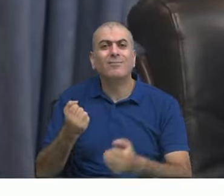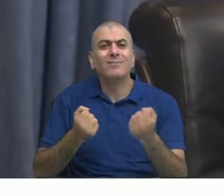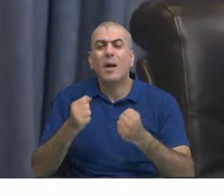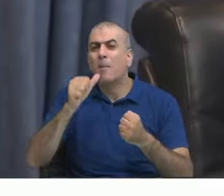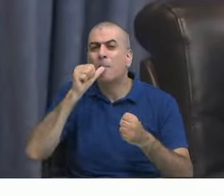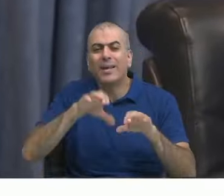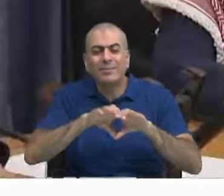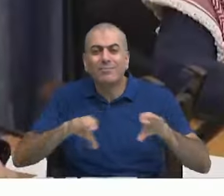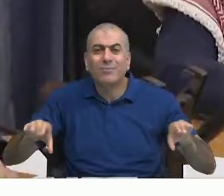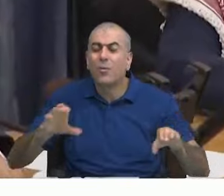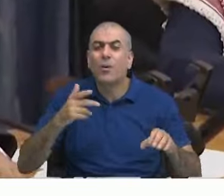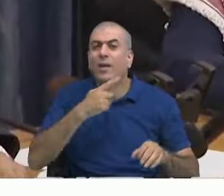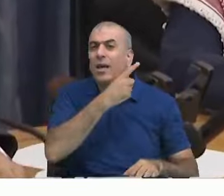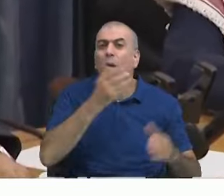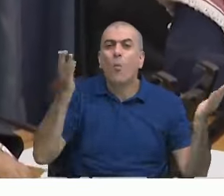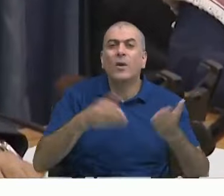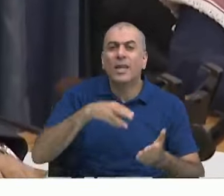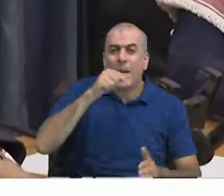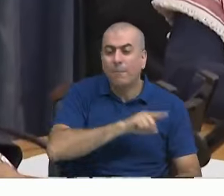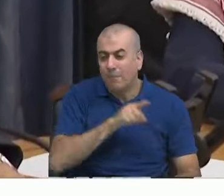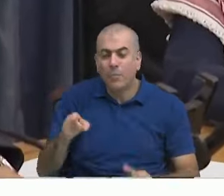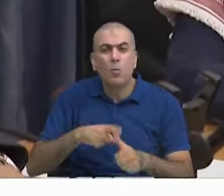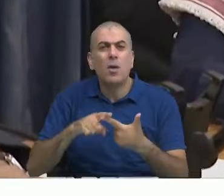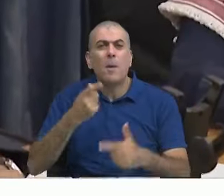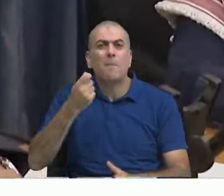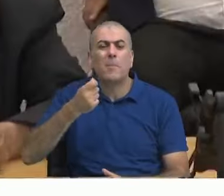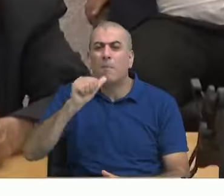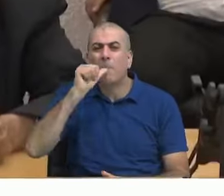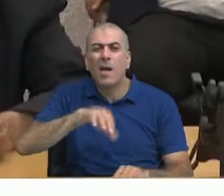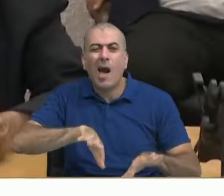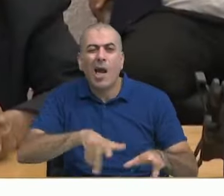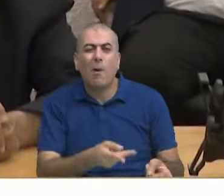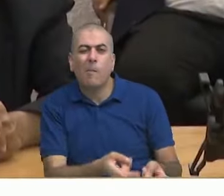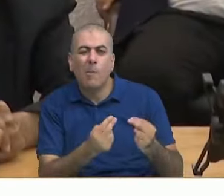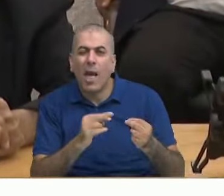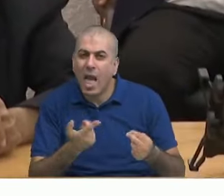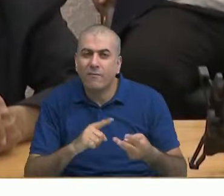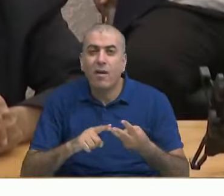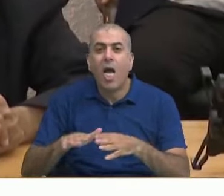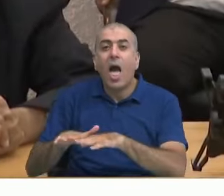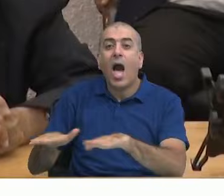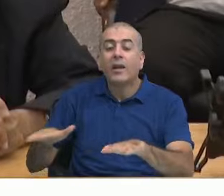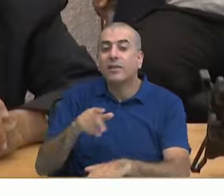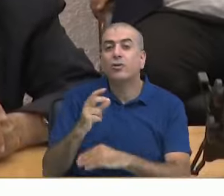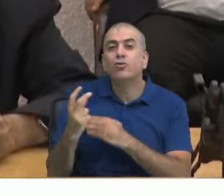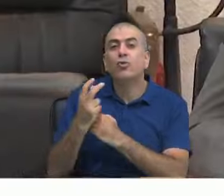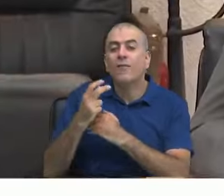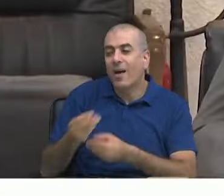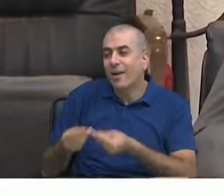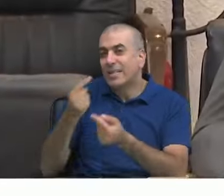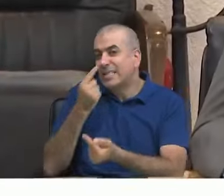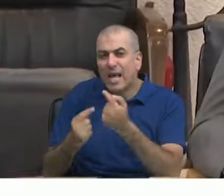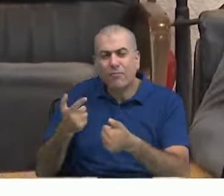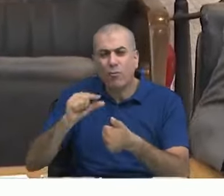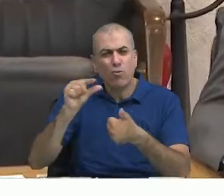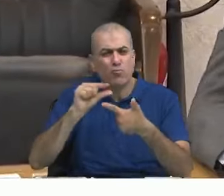الوطني وسد الكرامه والابار المخالفه وقيمه الاراضي المؤجره من قبل السلطه المزارعين واكد